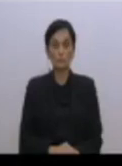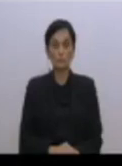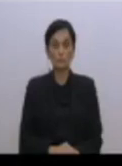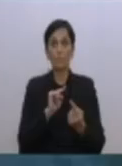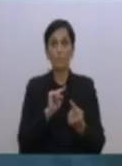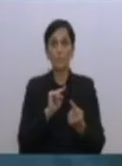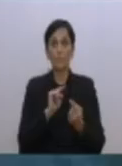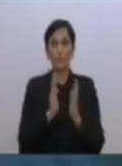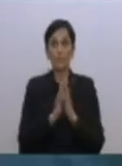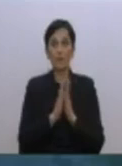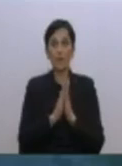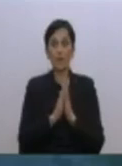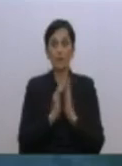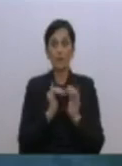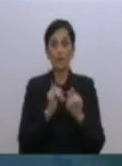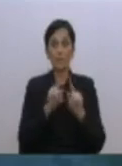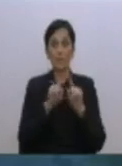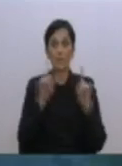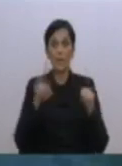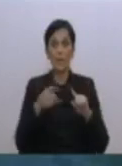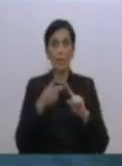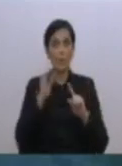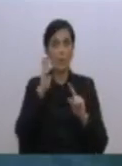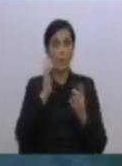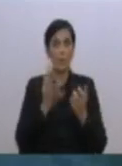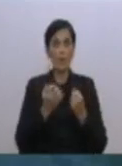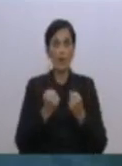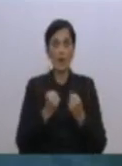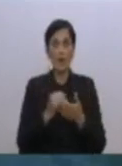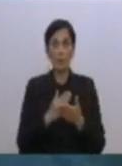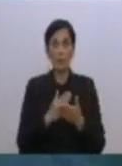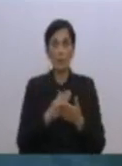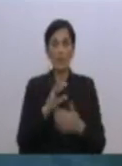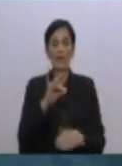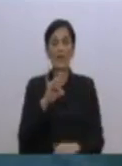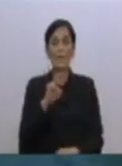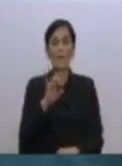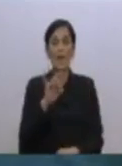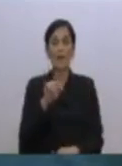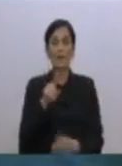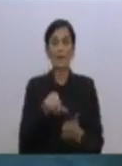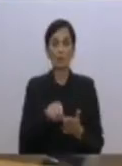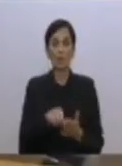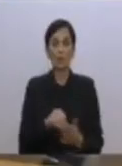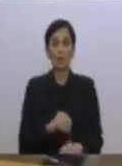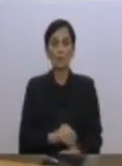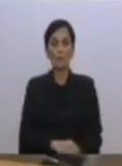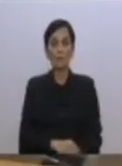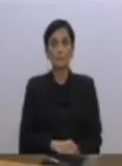სამოცდაცხრამეტი მომხრე, სამი პაკეტი მეორე მოსმენით მიღებულია. ირაკლი ბერაიას ჩავრთეთ შეიძლება.